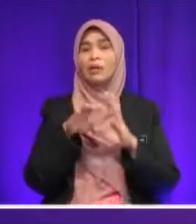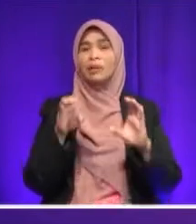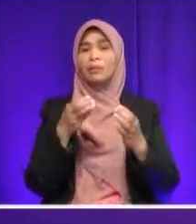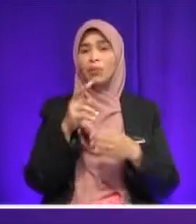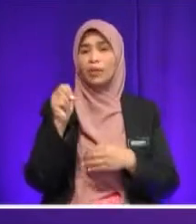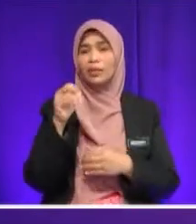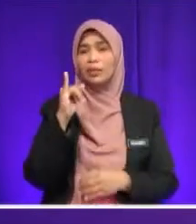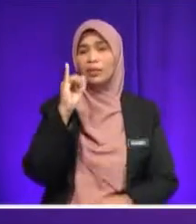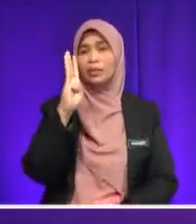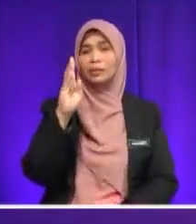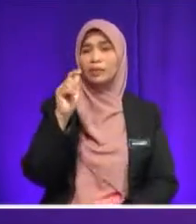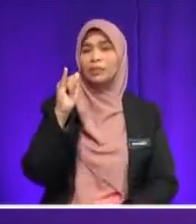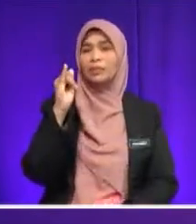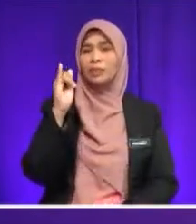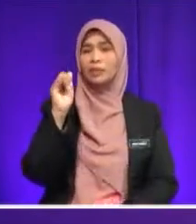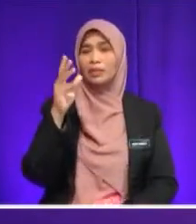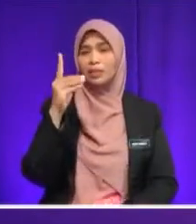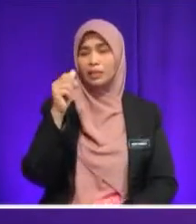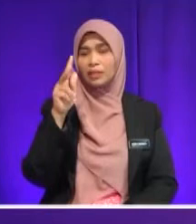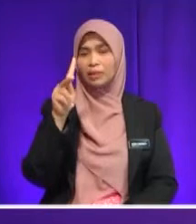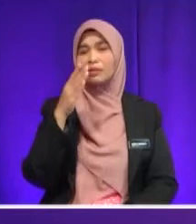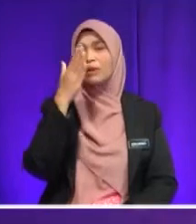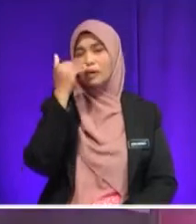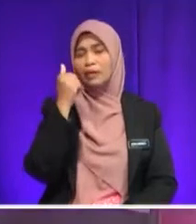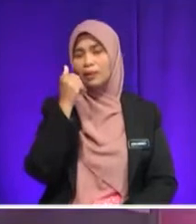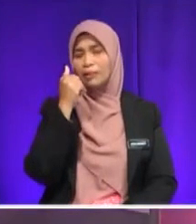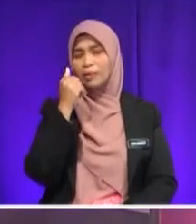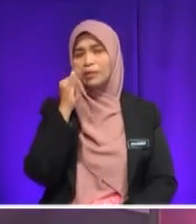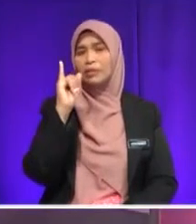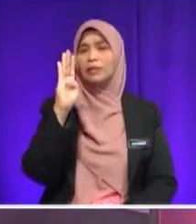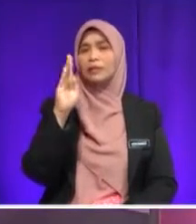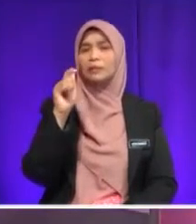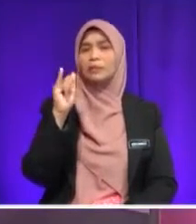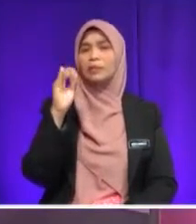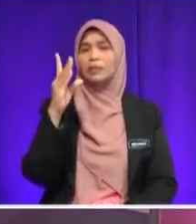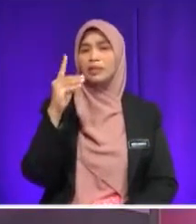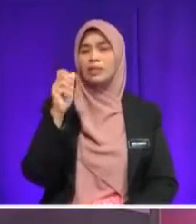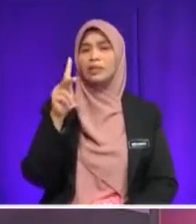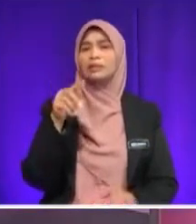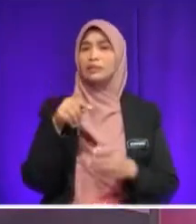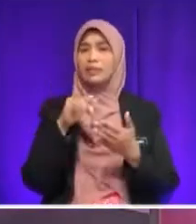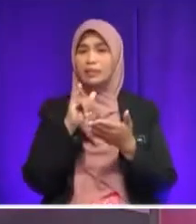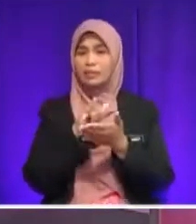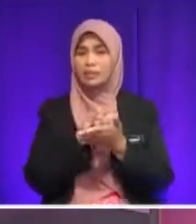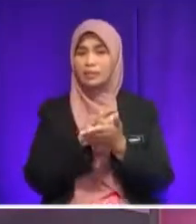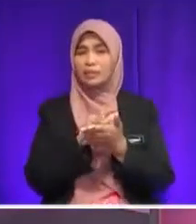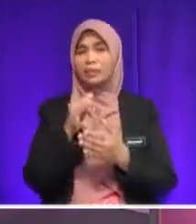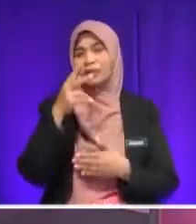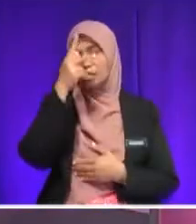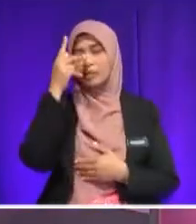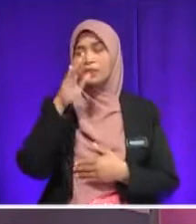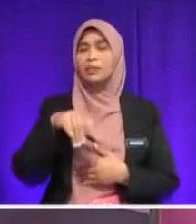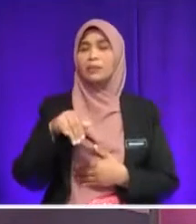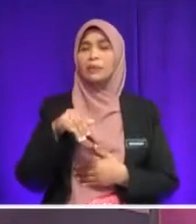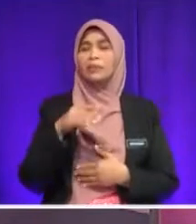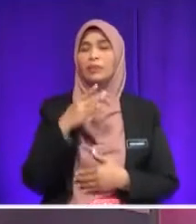tidak ah kenapa Ustazah tidak disini kerennya sebelum eh kalimah berwarna